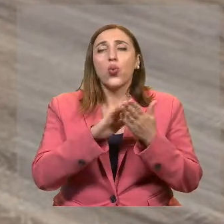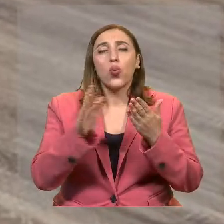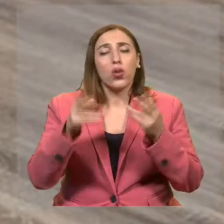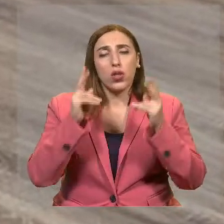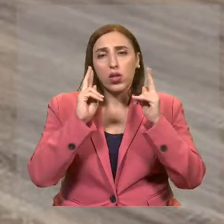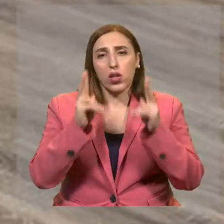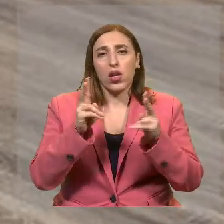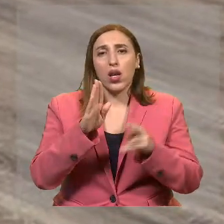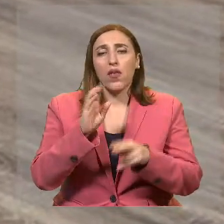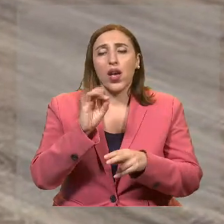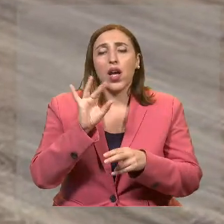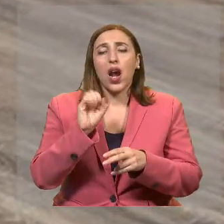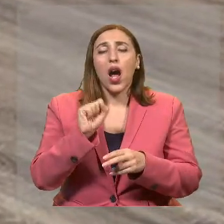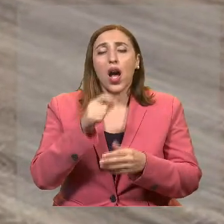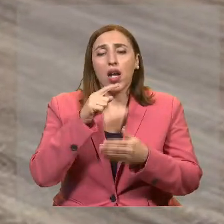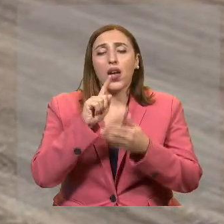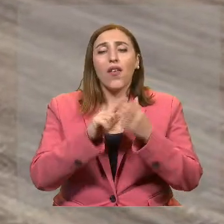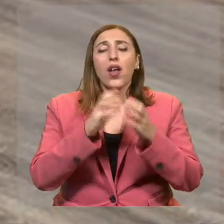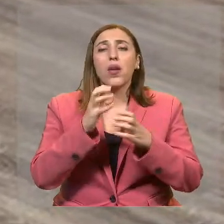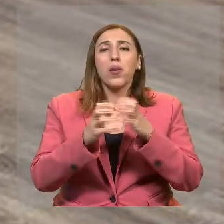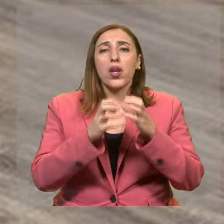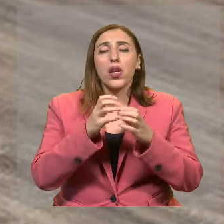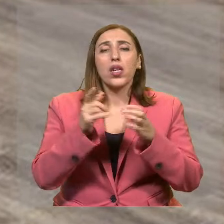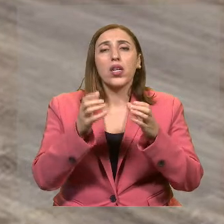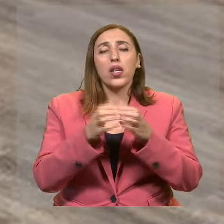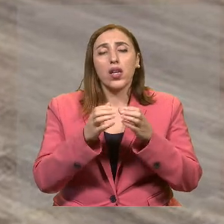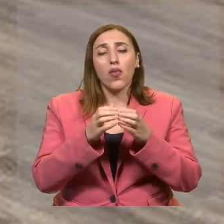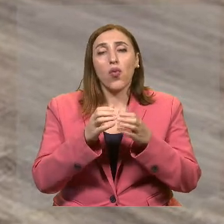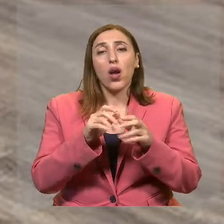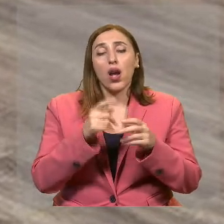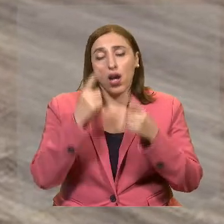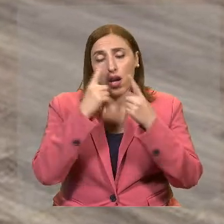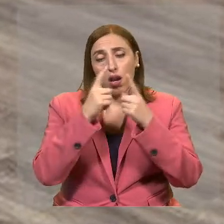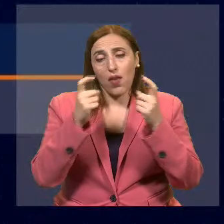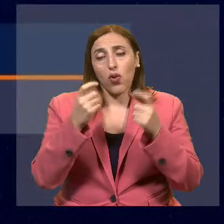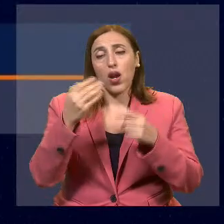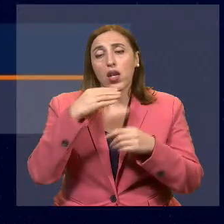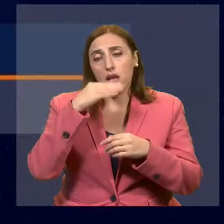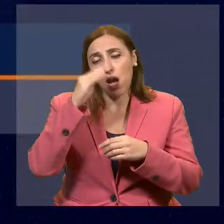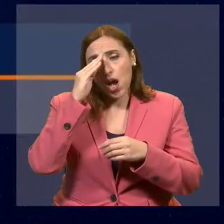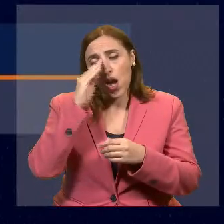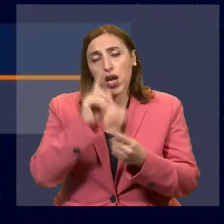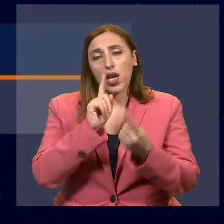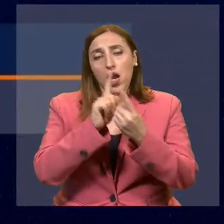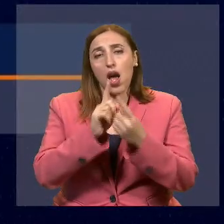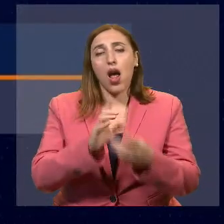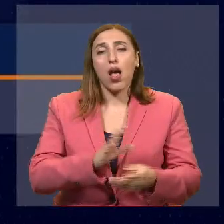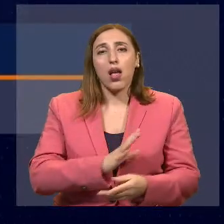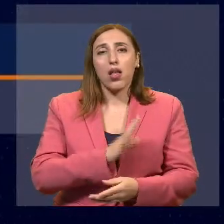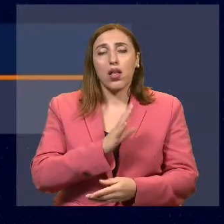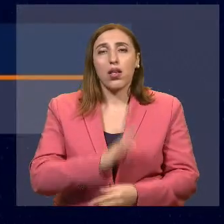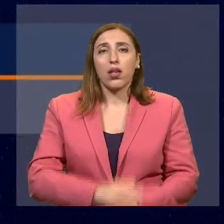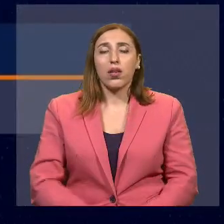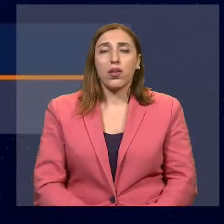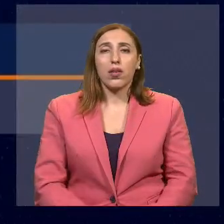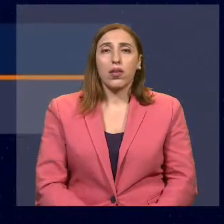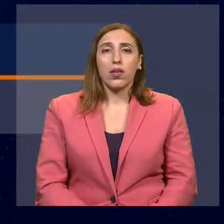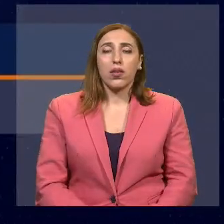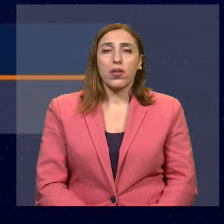Հույսունի Վերան, որին միջազգային կառույցի ներկայացուցիչները նաև հայտնել են, որ տեսակցել են հորը։ Վիճակը բավարար